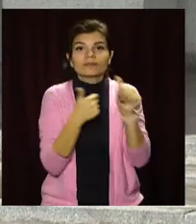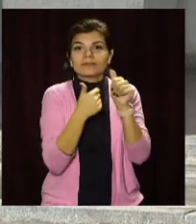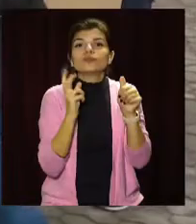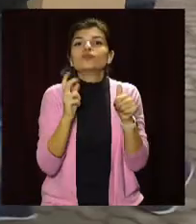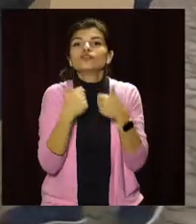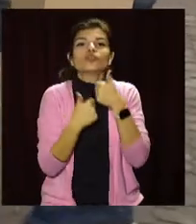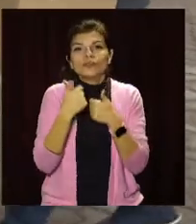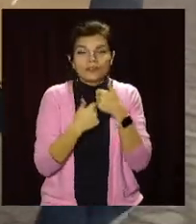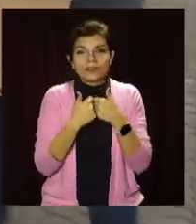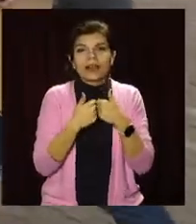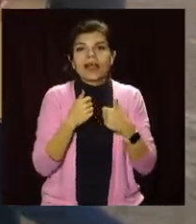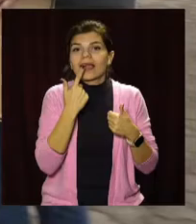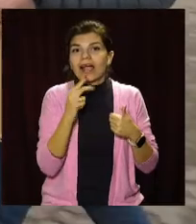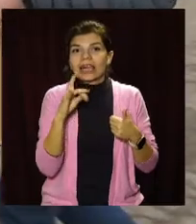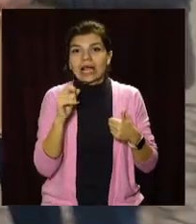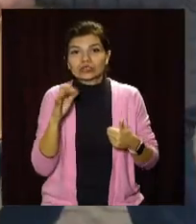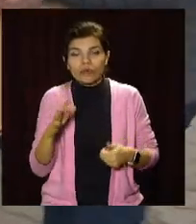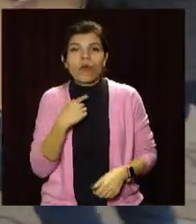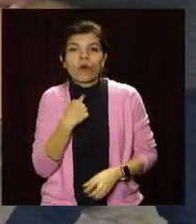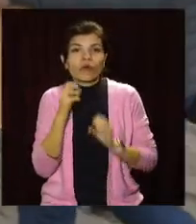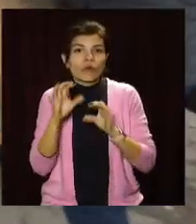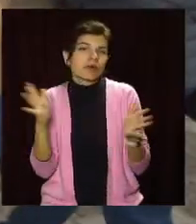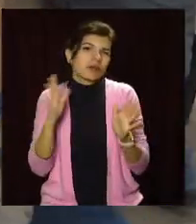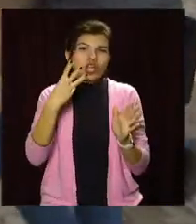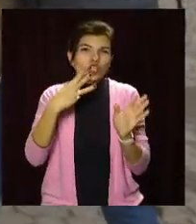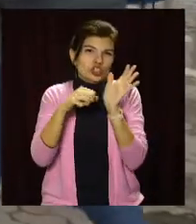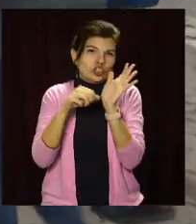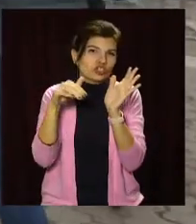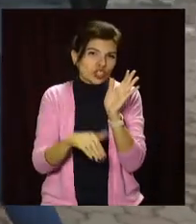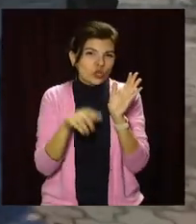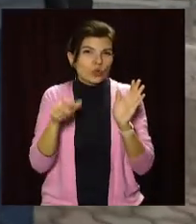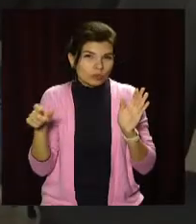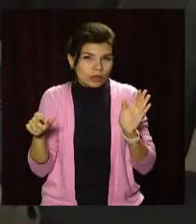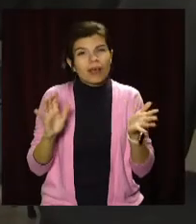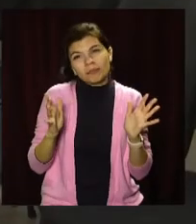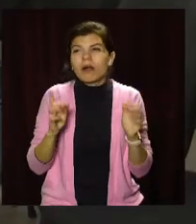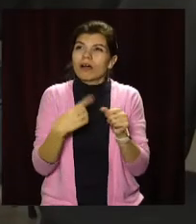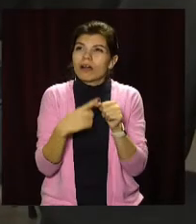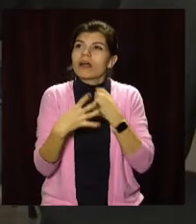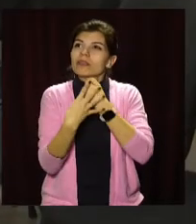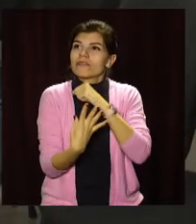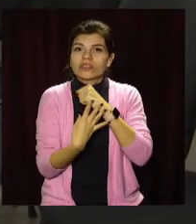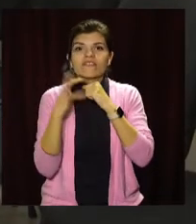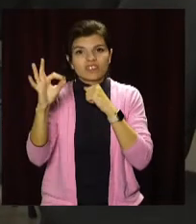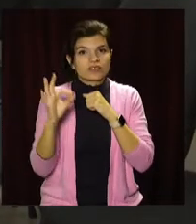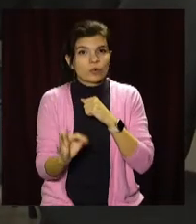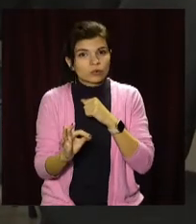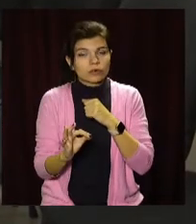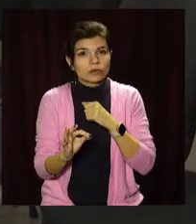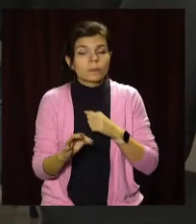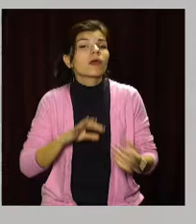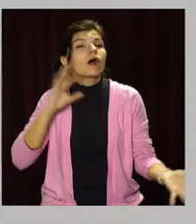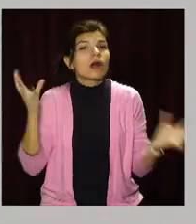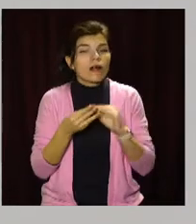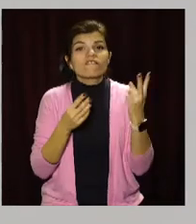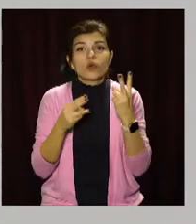лідера громадської сили Загіда Краснова, віддали голоси більш як 36 тисяч людей або майже 19%.